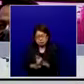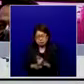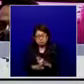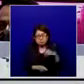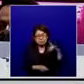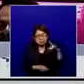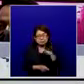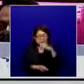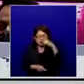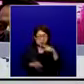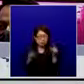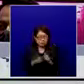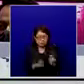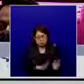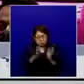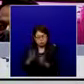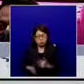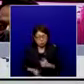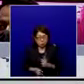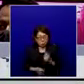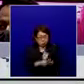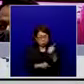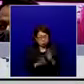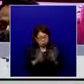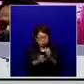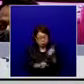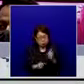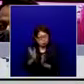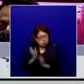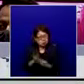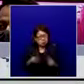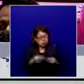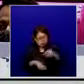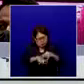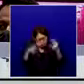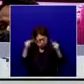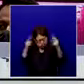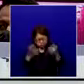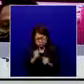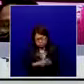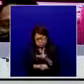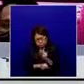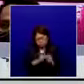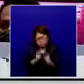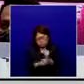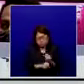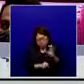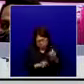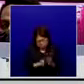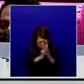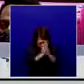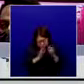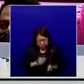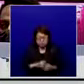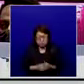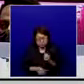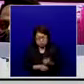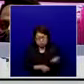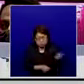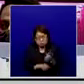ยโอ้โหผมจะยกย่องท่านเลยท่านอยู่อีก30ปี50ปีสาธุสาธุเลยนะครับทำทีครับท่านน